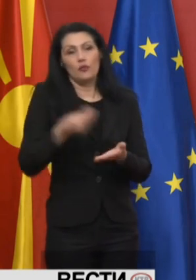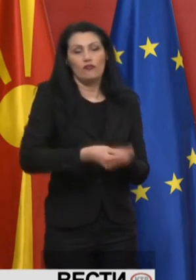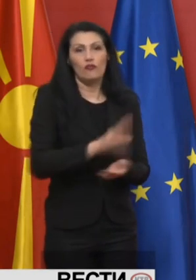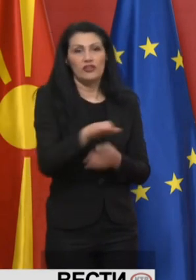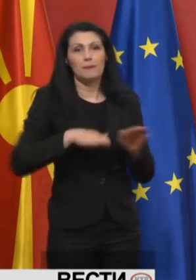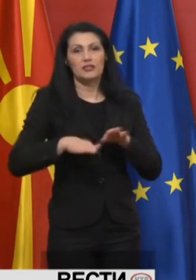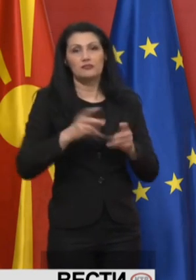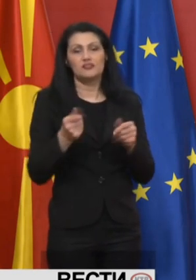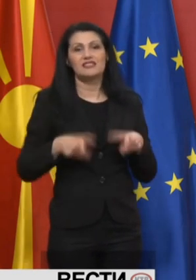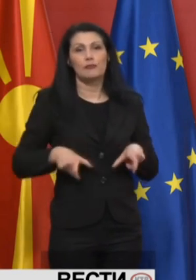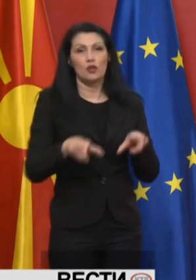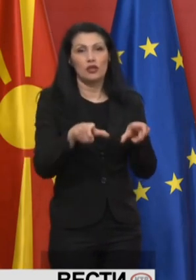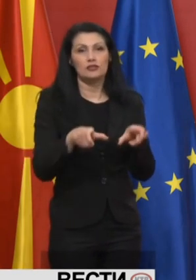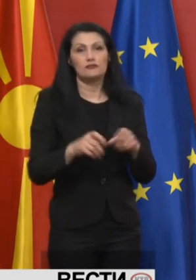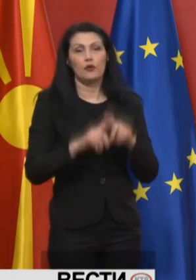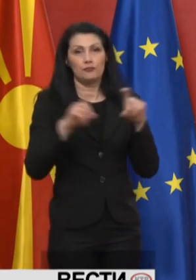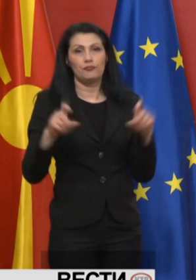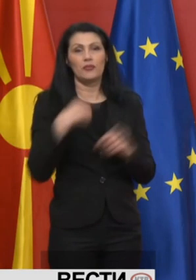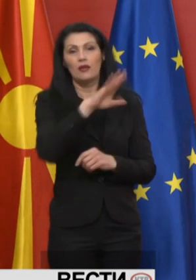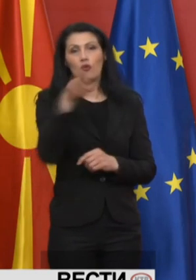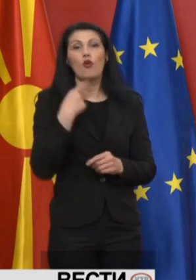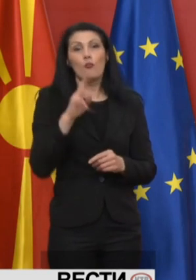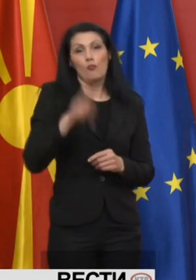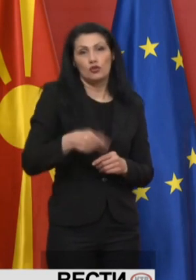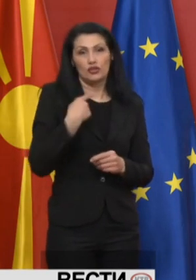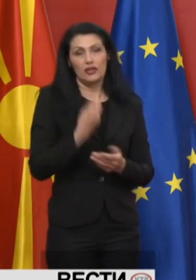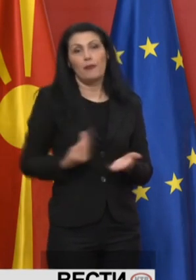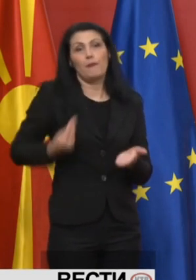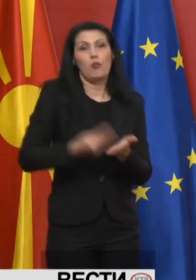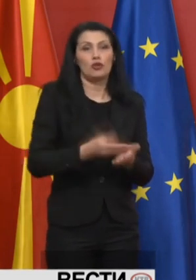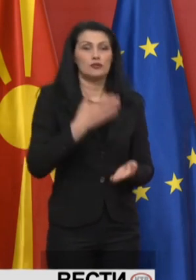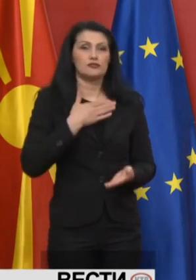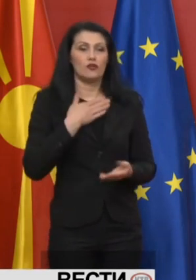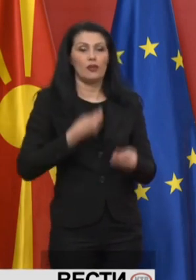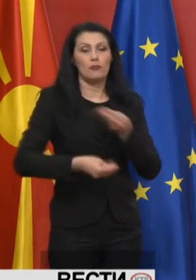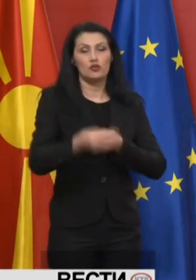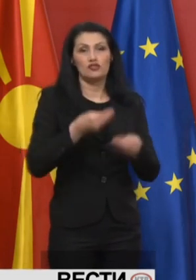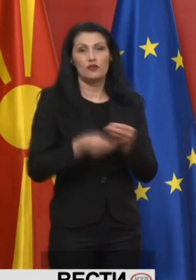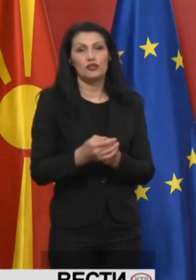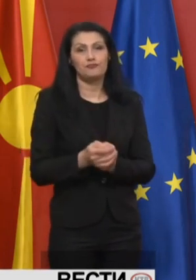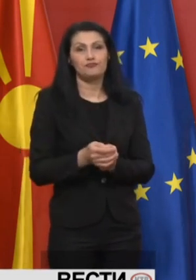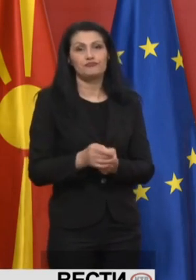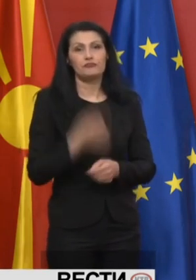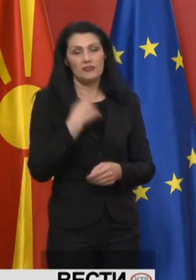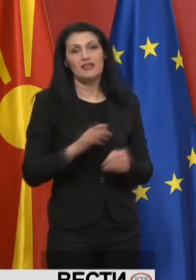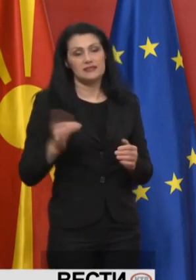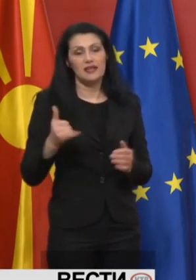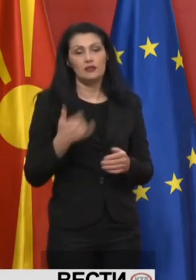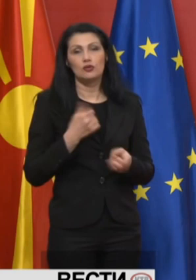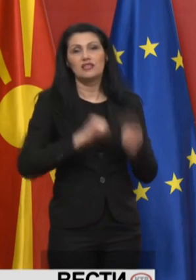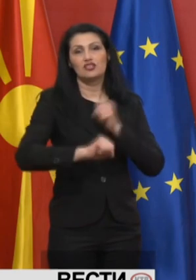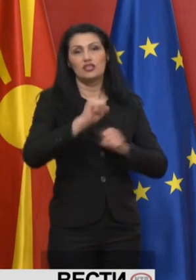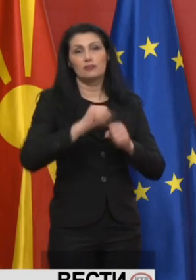за земјоделство, а преку која што можат да ги понудат своите производи. За да го